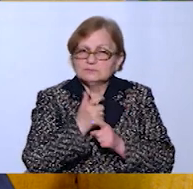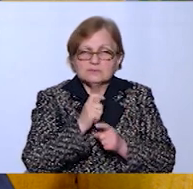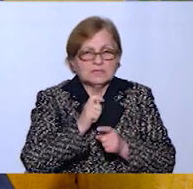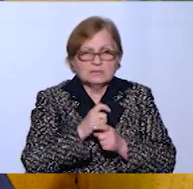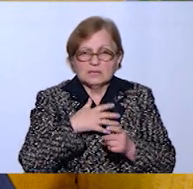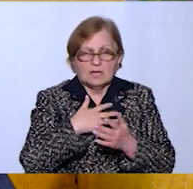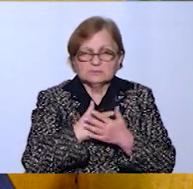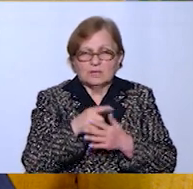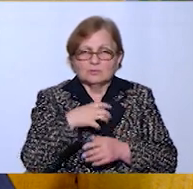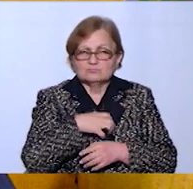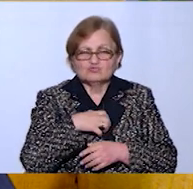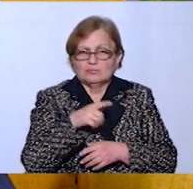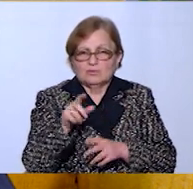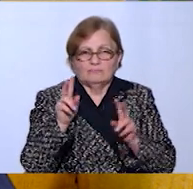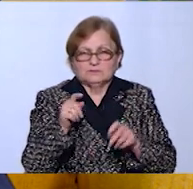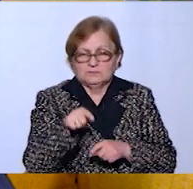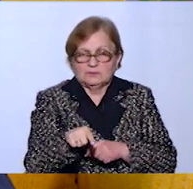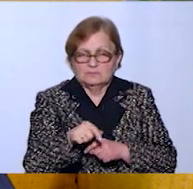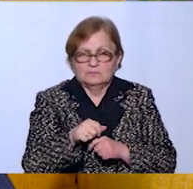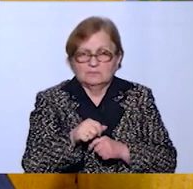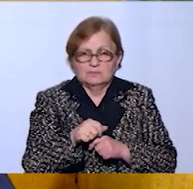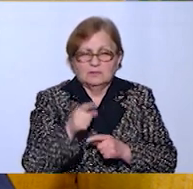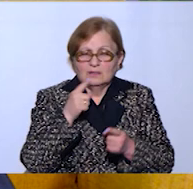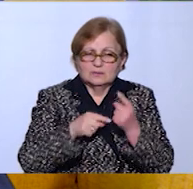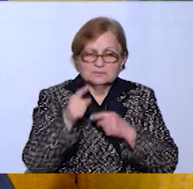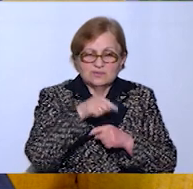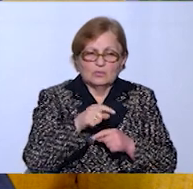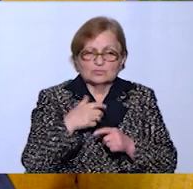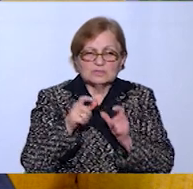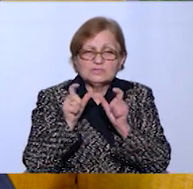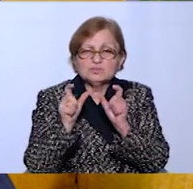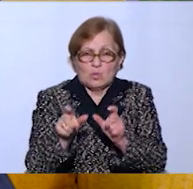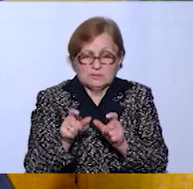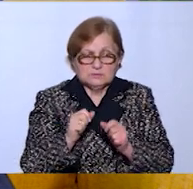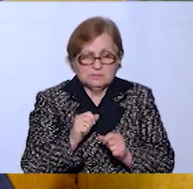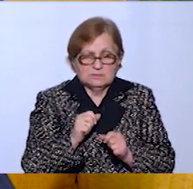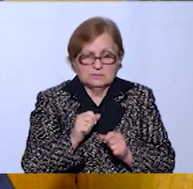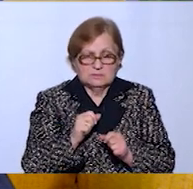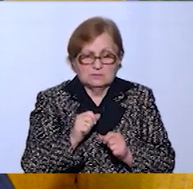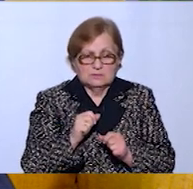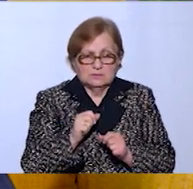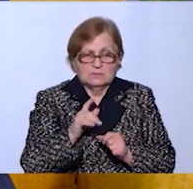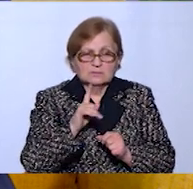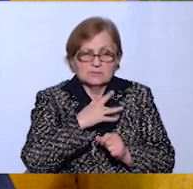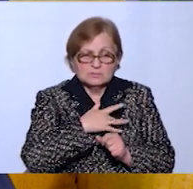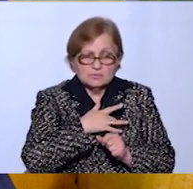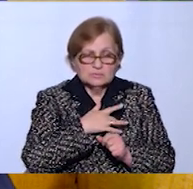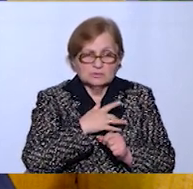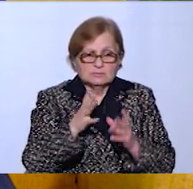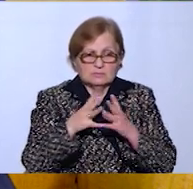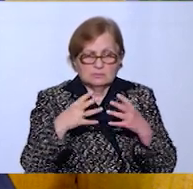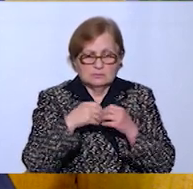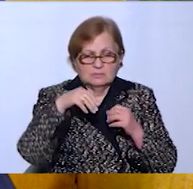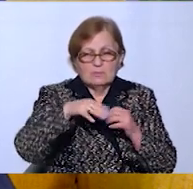ირღვევა ოჯახის სოციალური კეთილდღეობაც, ხომ? თქვენ როგორც სპეციალისტი, თქვათ, რა რეკომენდაციებს მისცემდით? არის თუ არა აუცილებელი თუნდაც